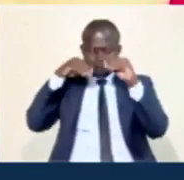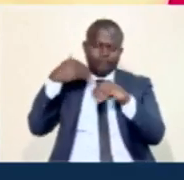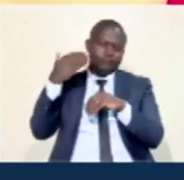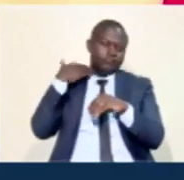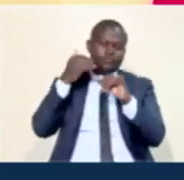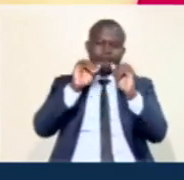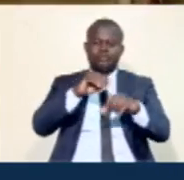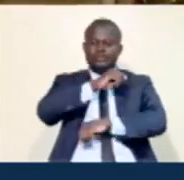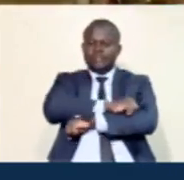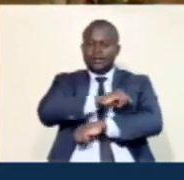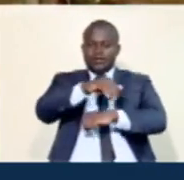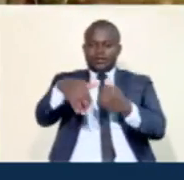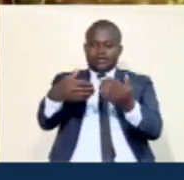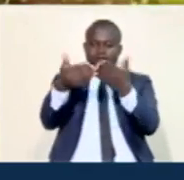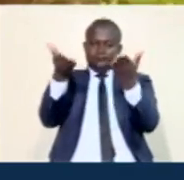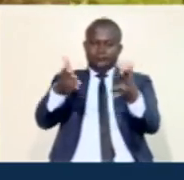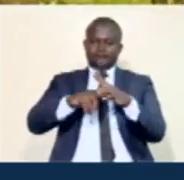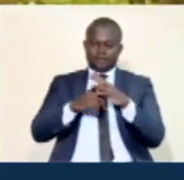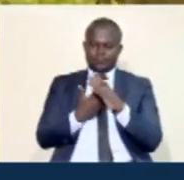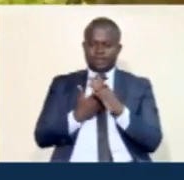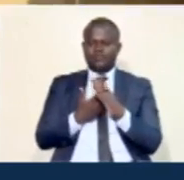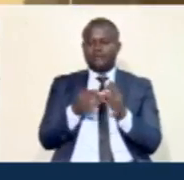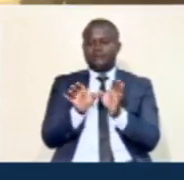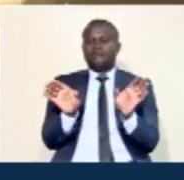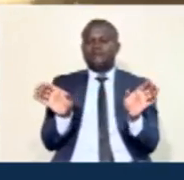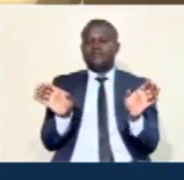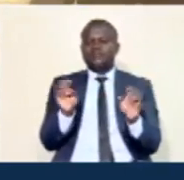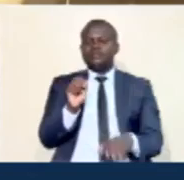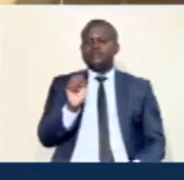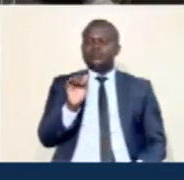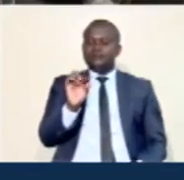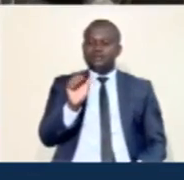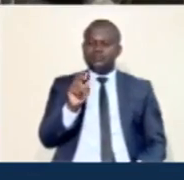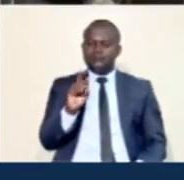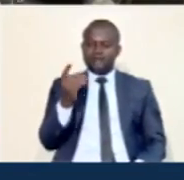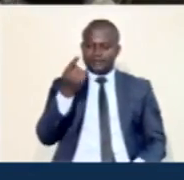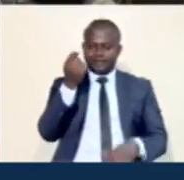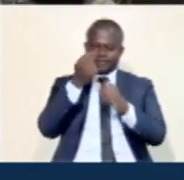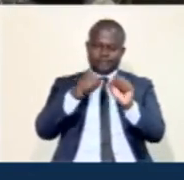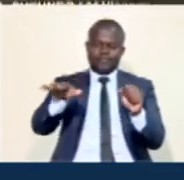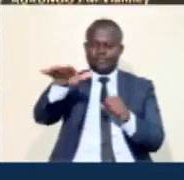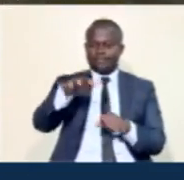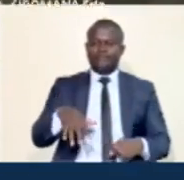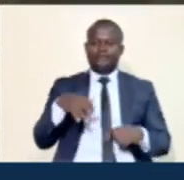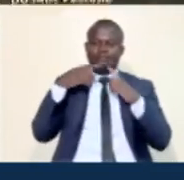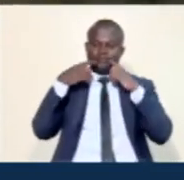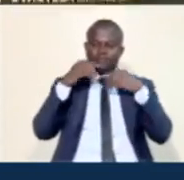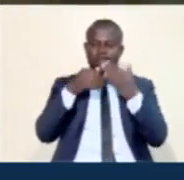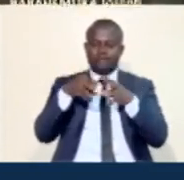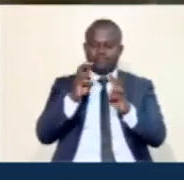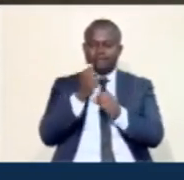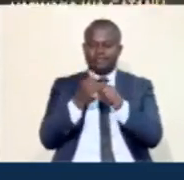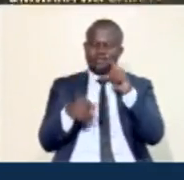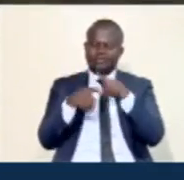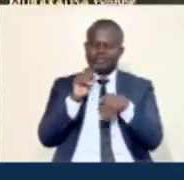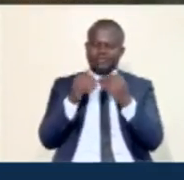jenoside basanga ku ishuri abanyeshuri batangira kubavangura. Mutiganda Innocent n'umwe mu barokokeye kuri iri shuri aravuga uko bakorewe